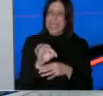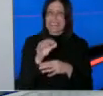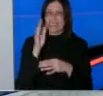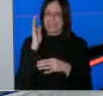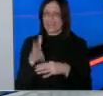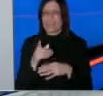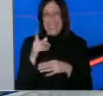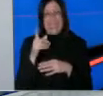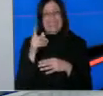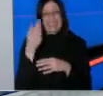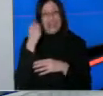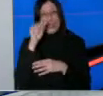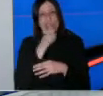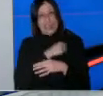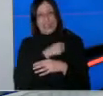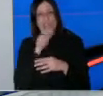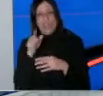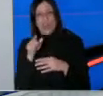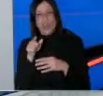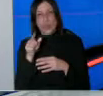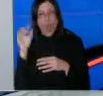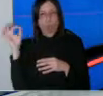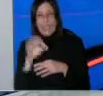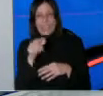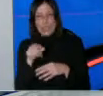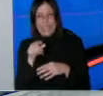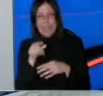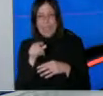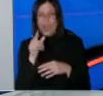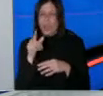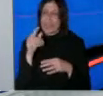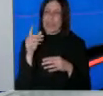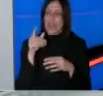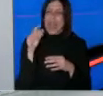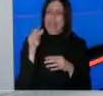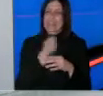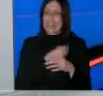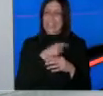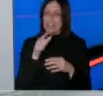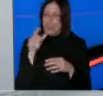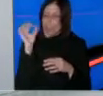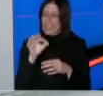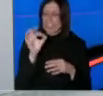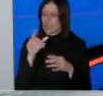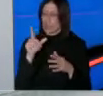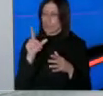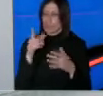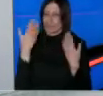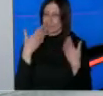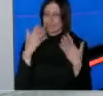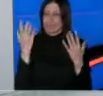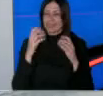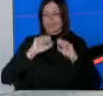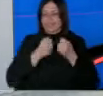היהודית מפה הוא עוקץ. הדתית. הציונות הדתית, כן. הוא עוקץ אותם. לא יהודית. הדתית. הוא יגמור אותם. אתה מה תראה... מה האינטרס